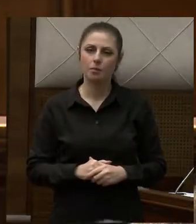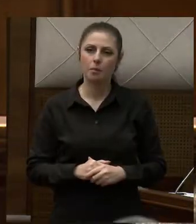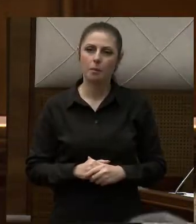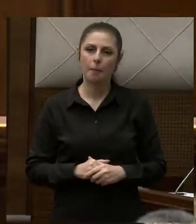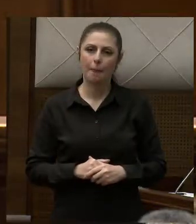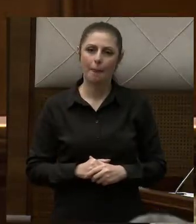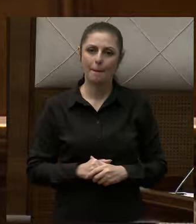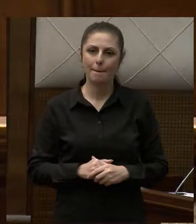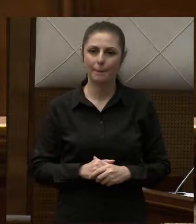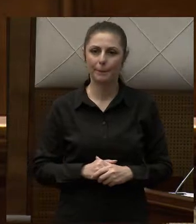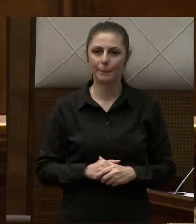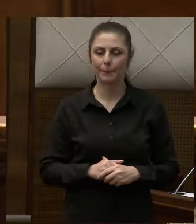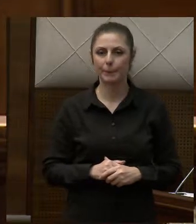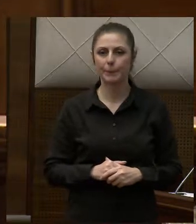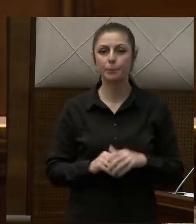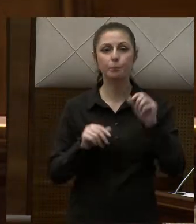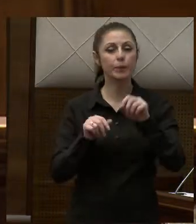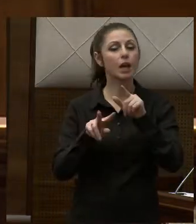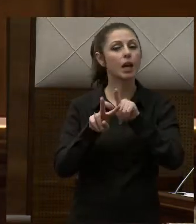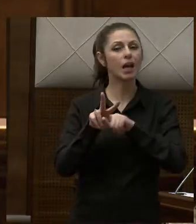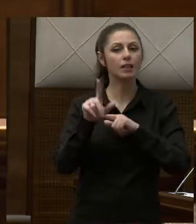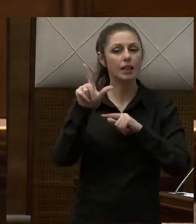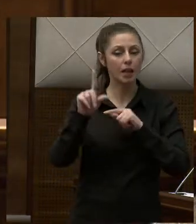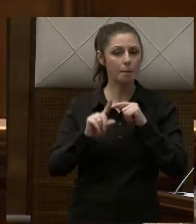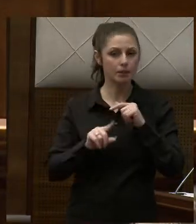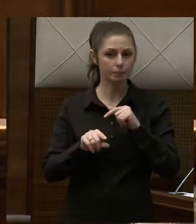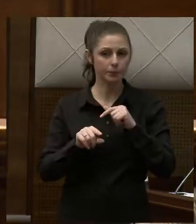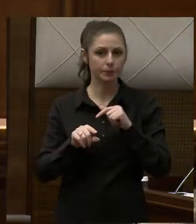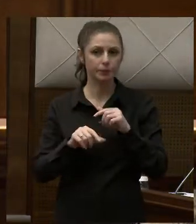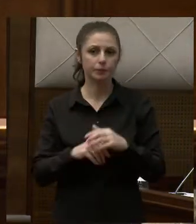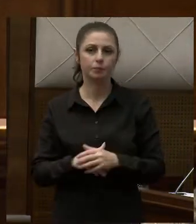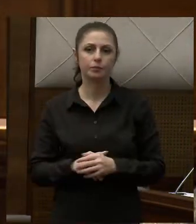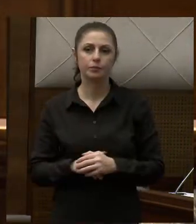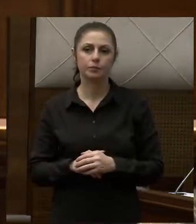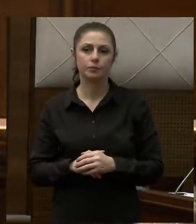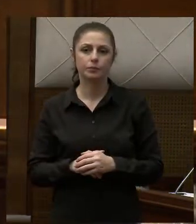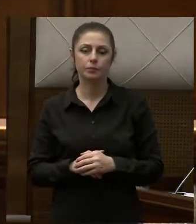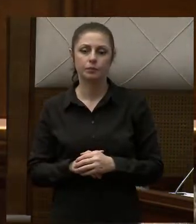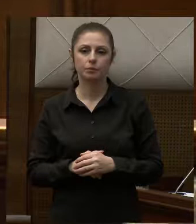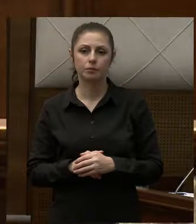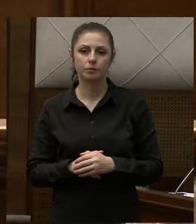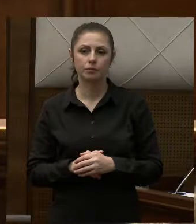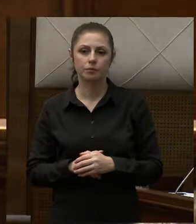Kaldı ki bu yat limanı yap işletle verilmiştir.